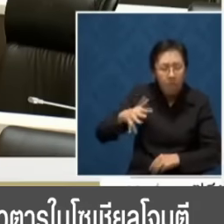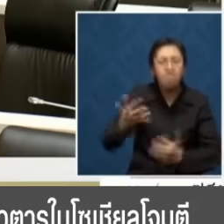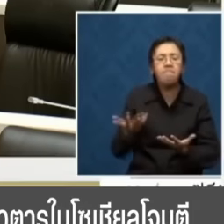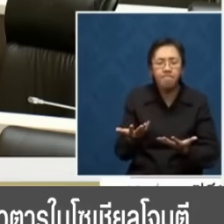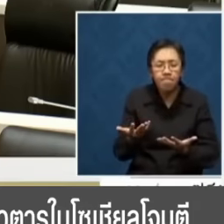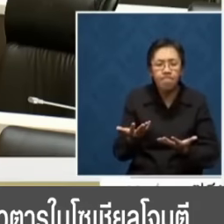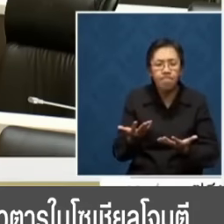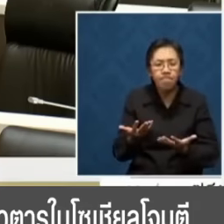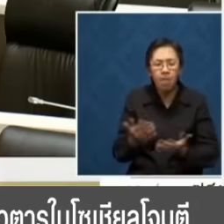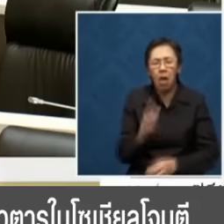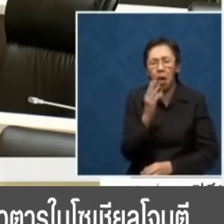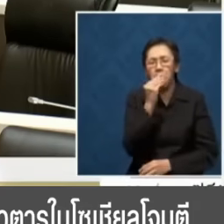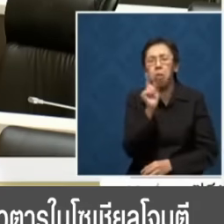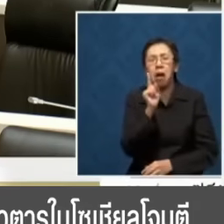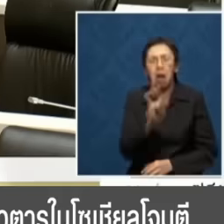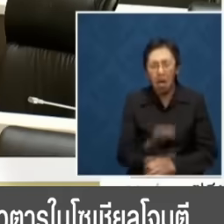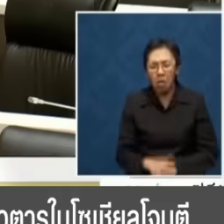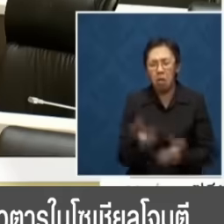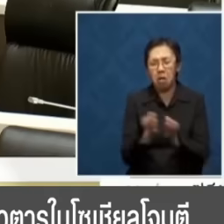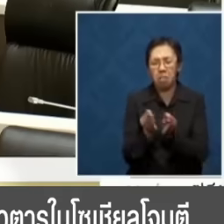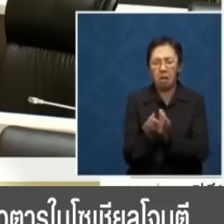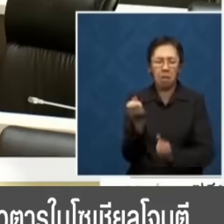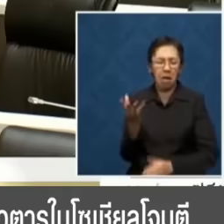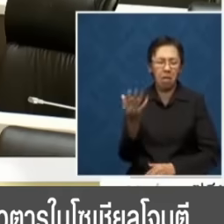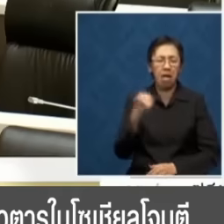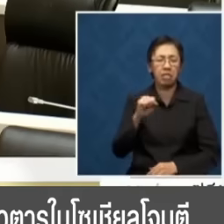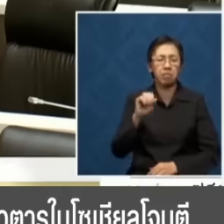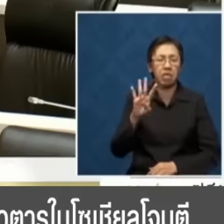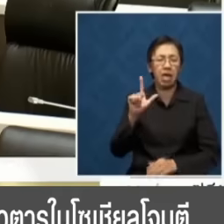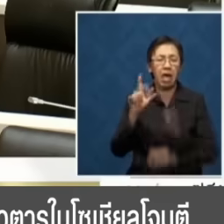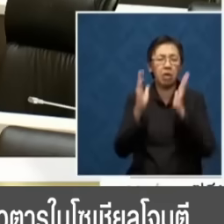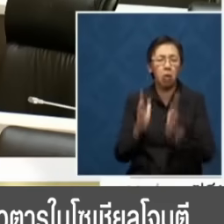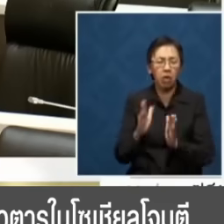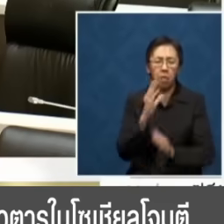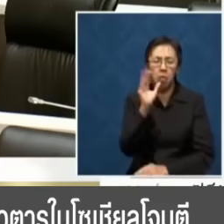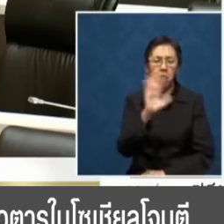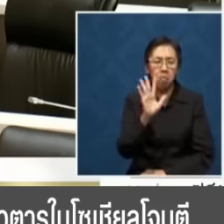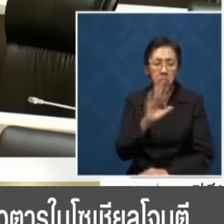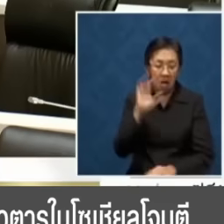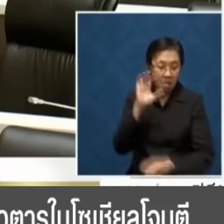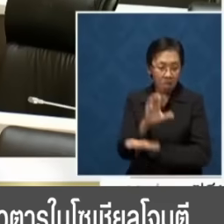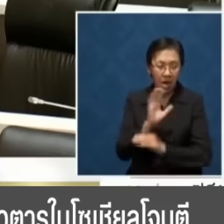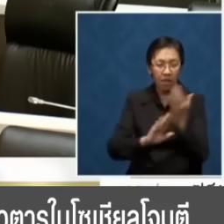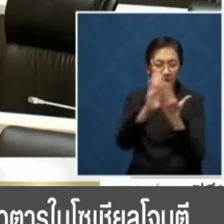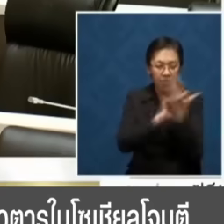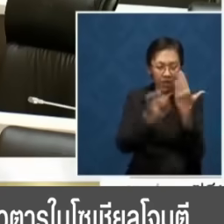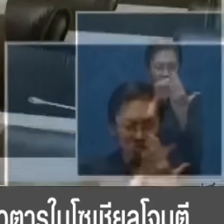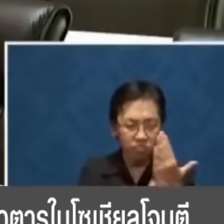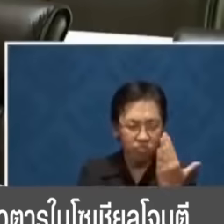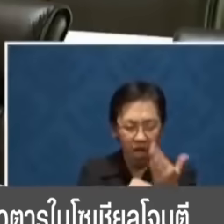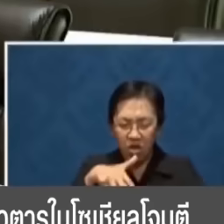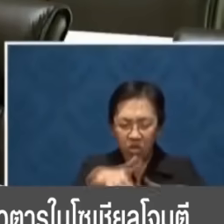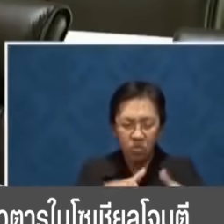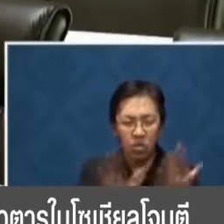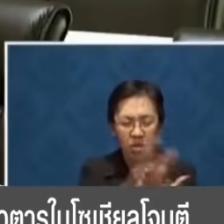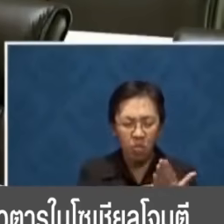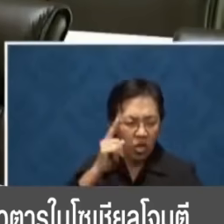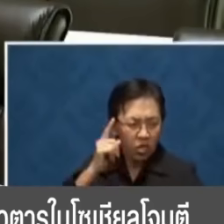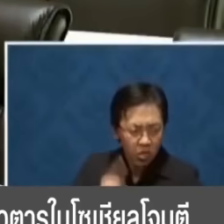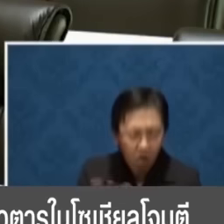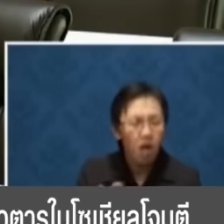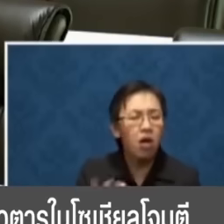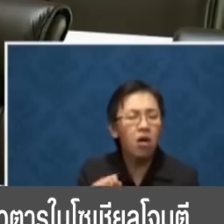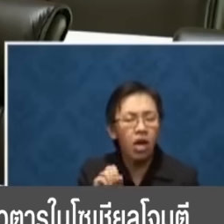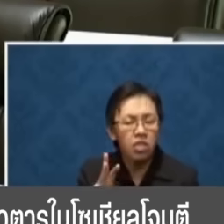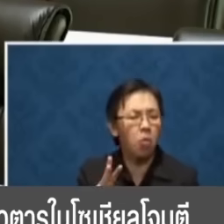ราเลิกอ้างเรื่องเสียงข้างมาก14ล้านคนแล้วบังคับคนทั้งประเทศว่าจะต้องเปิดสวิตช์สวมาให้เ